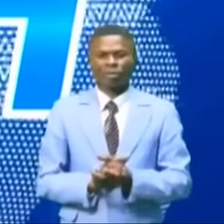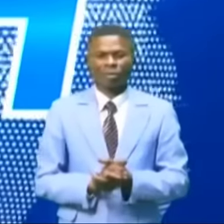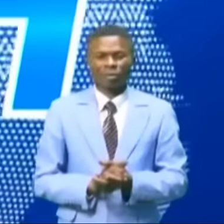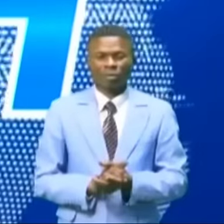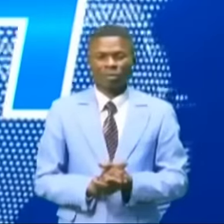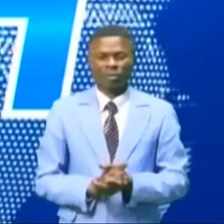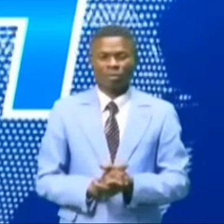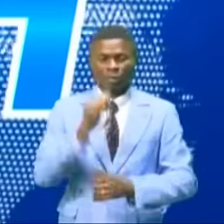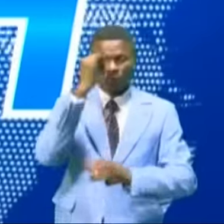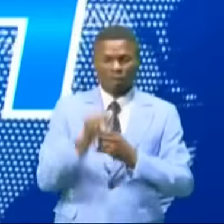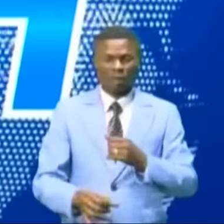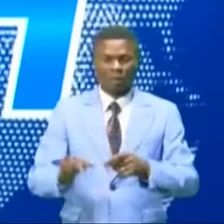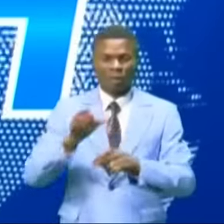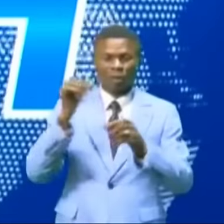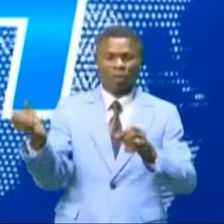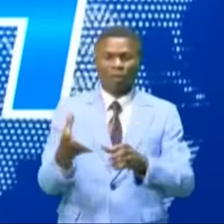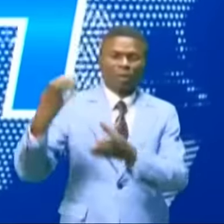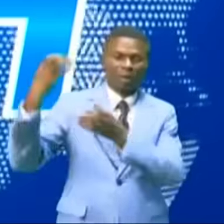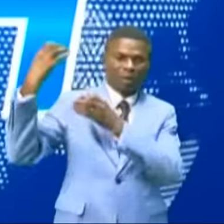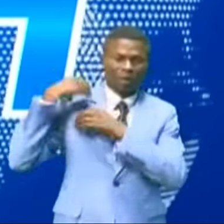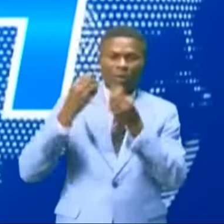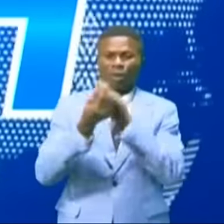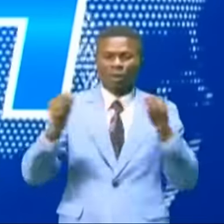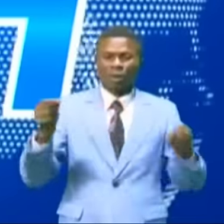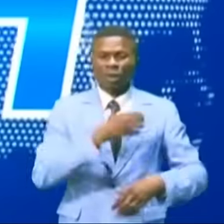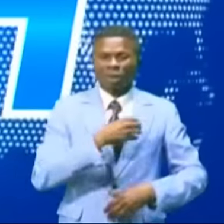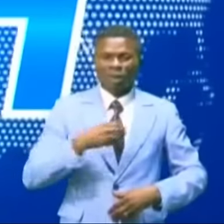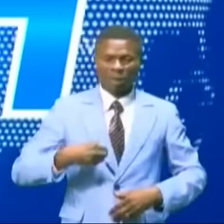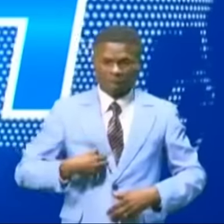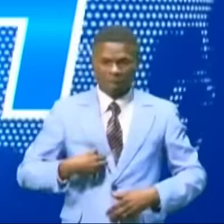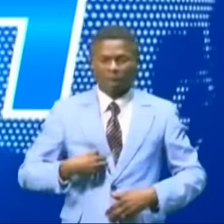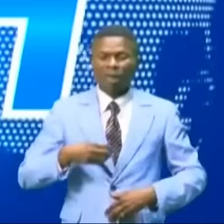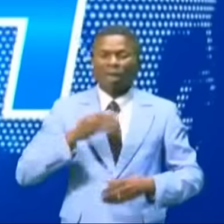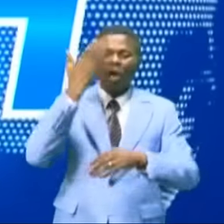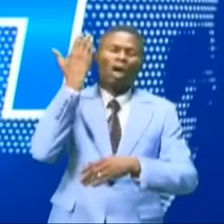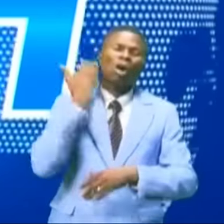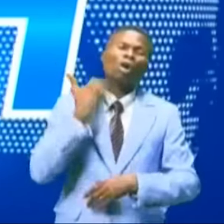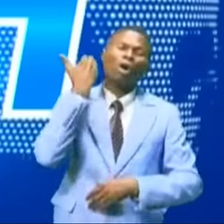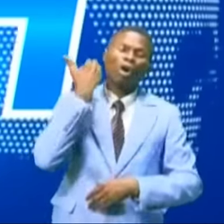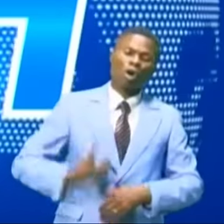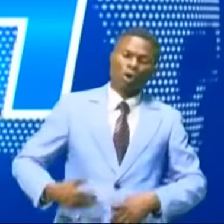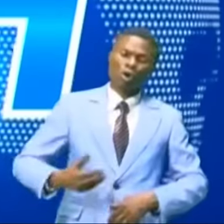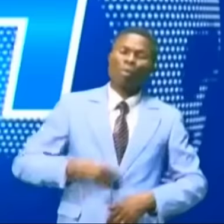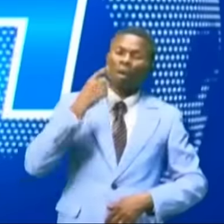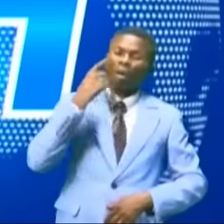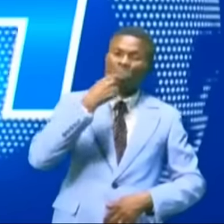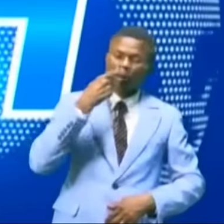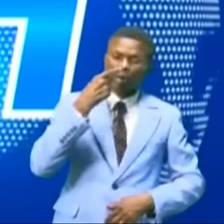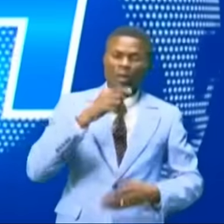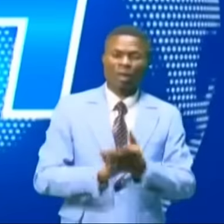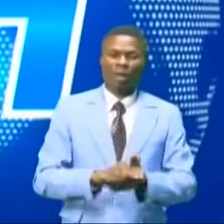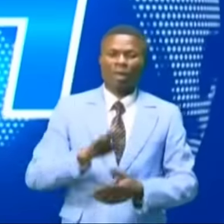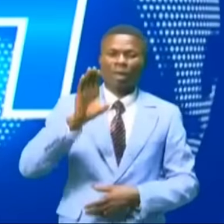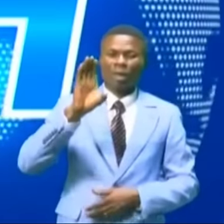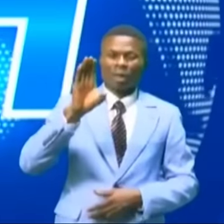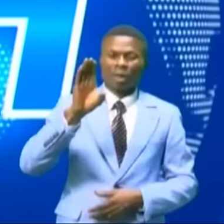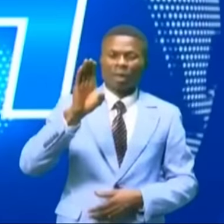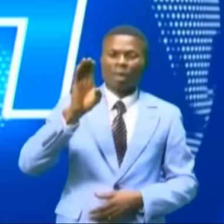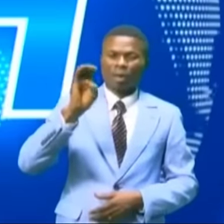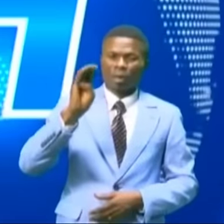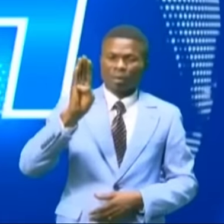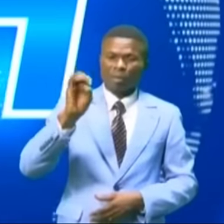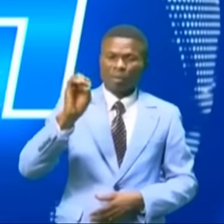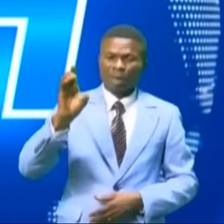Clôture de la campagne de prise en charge gratuite des fentes labiales et palatines, communément appelée bec de lièvre, à la